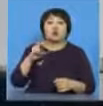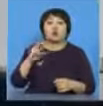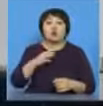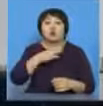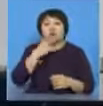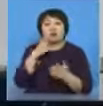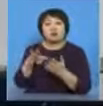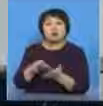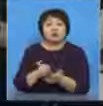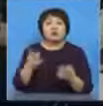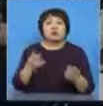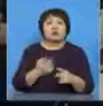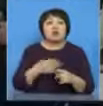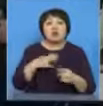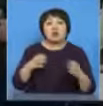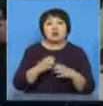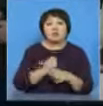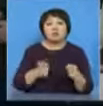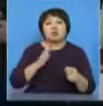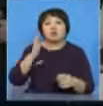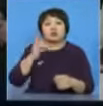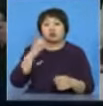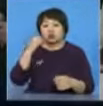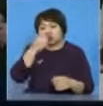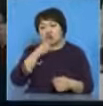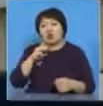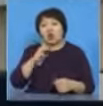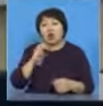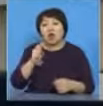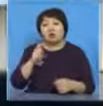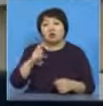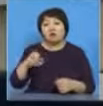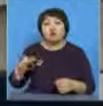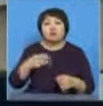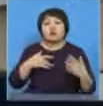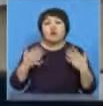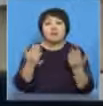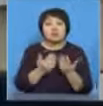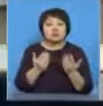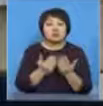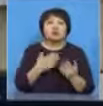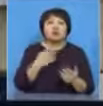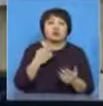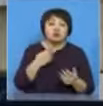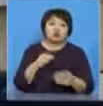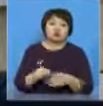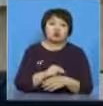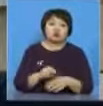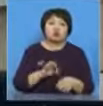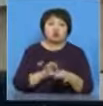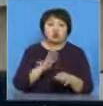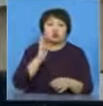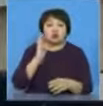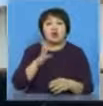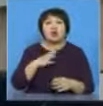көпке үлгі етті. Сондай-ақ аймақ басшысы алдағы жылы Тахауи Ахтанов атындағы облыстық драма театрының күрделі жөндеуден өтетінін,